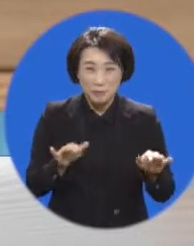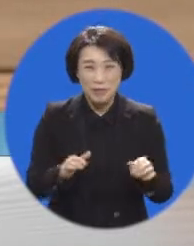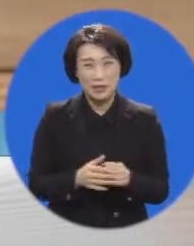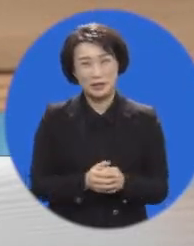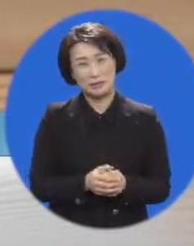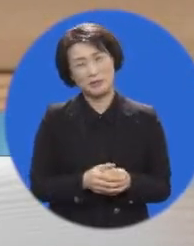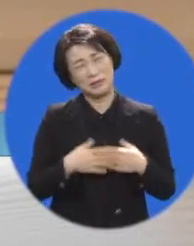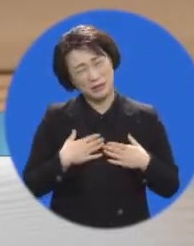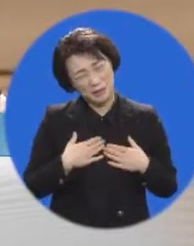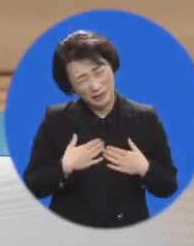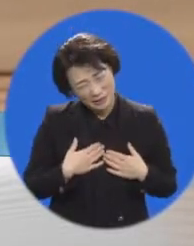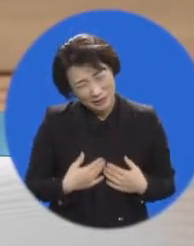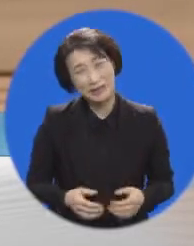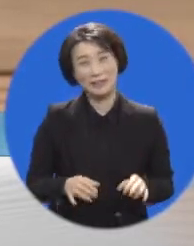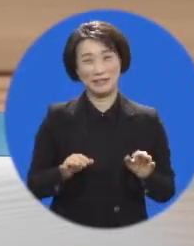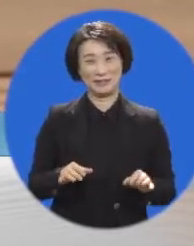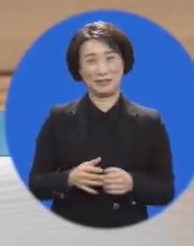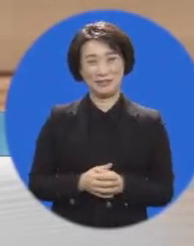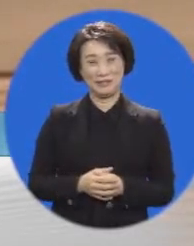아주 연약합니다.